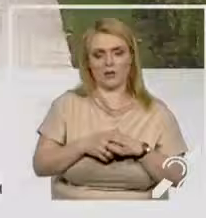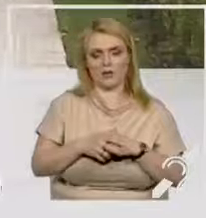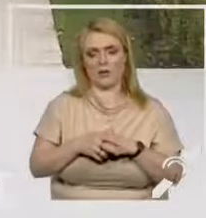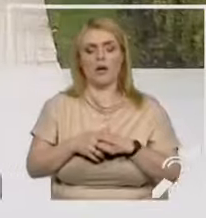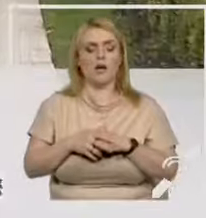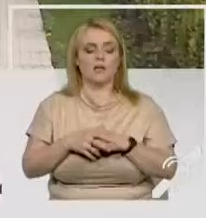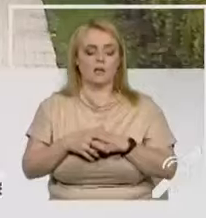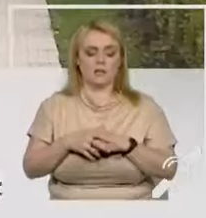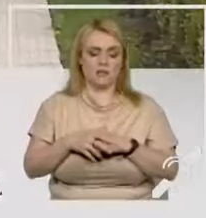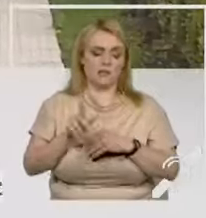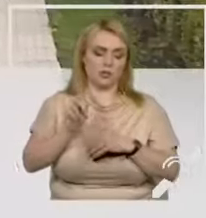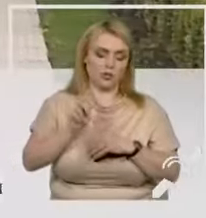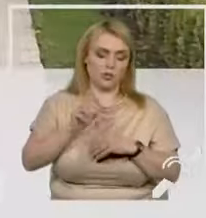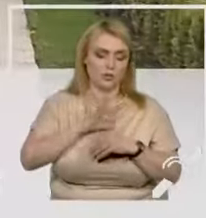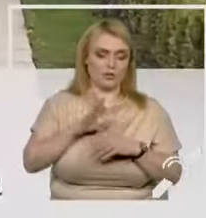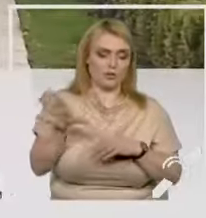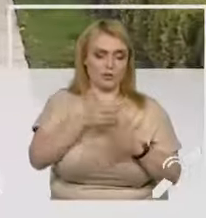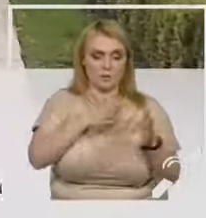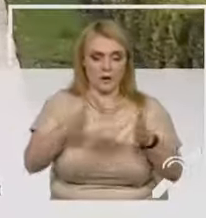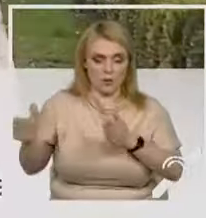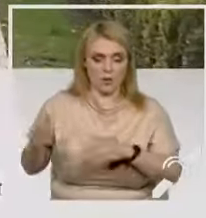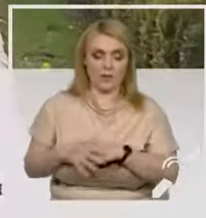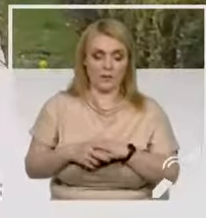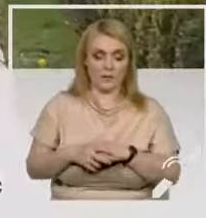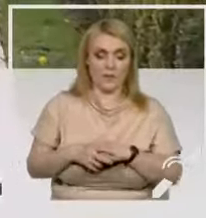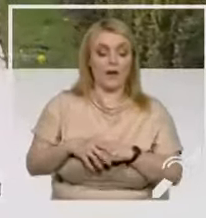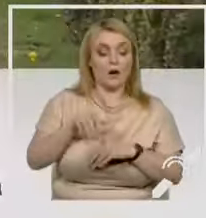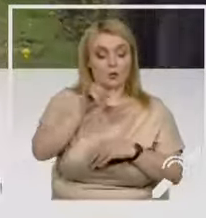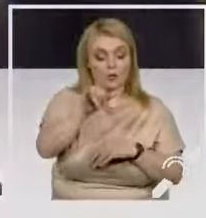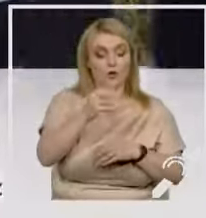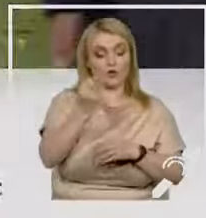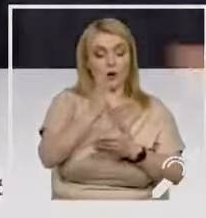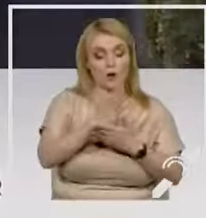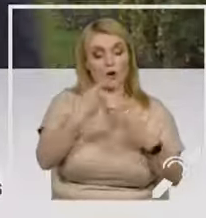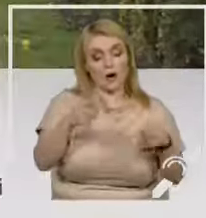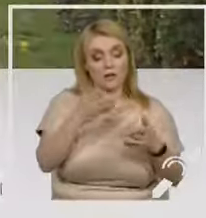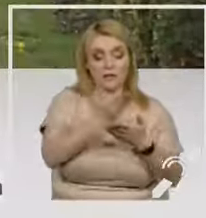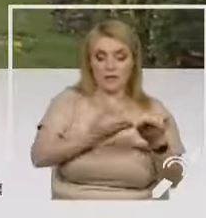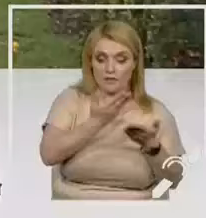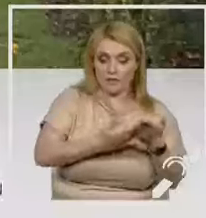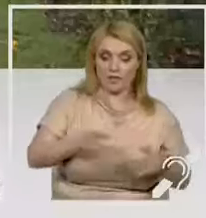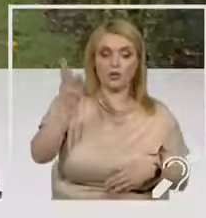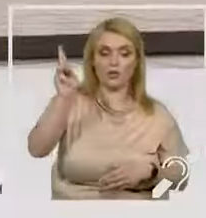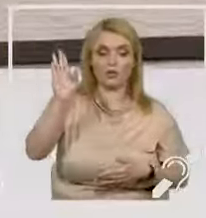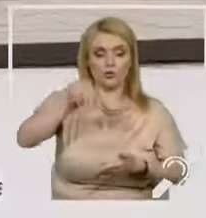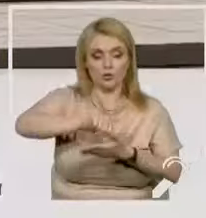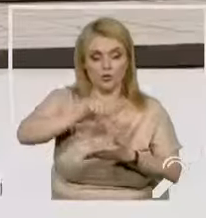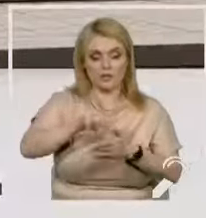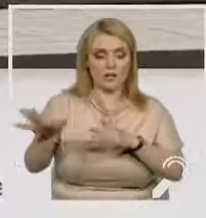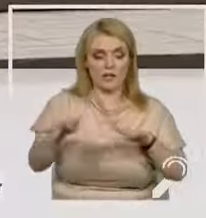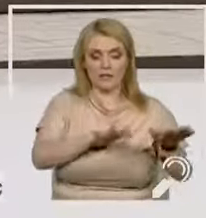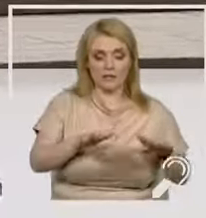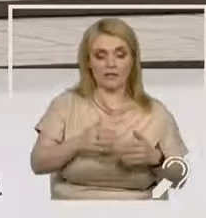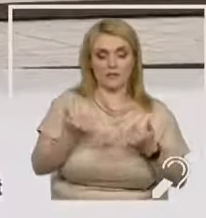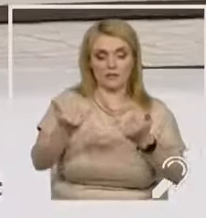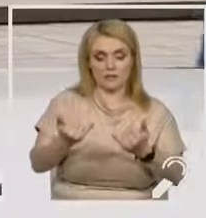părinții să nu-și lase copiii nesupravegheați. Șeful IGP a venit cu recomandări și pentru cei care vor participa la evenimentele dedicate